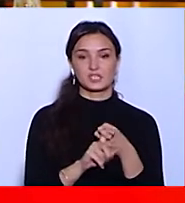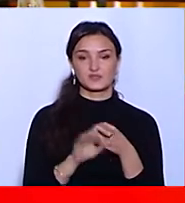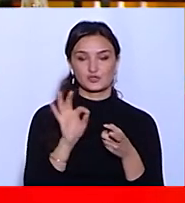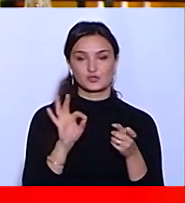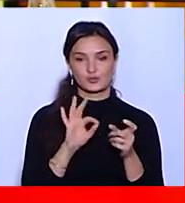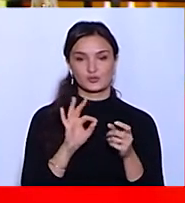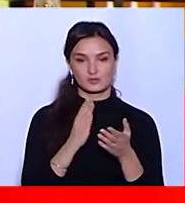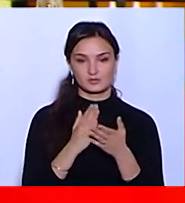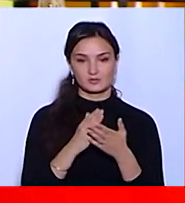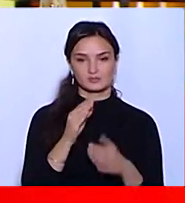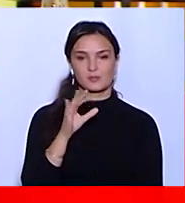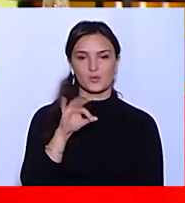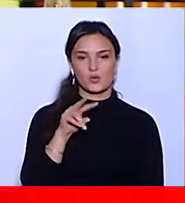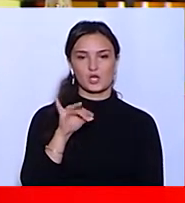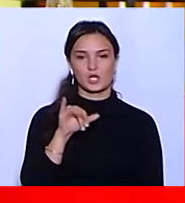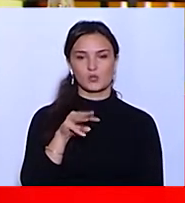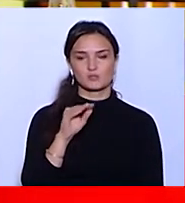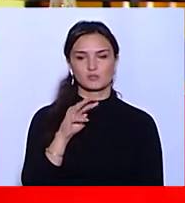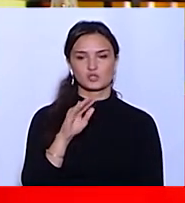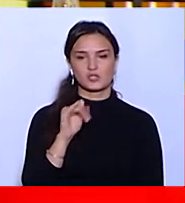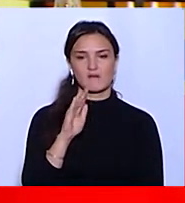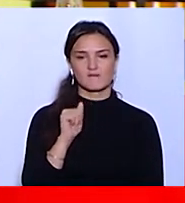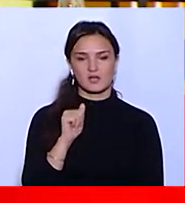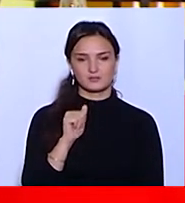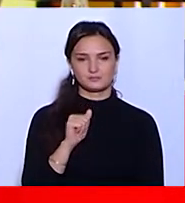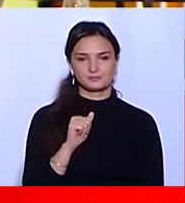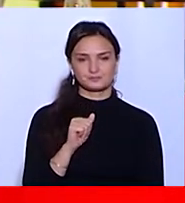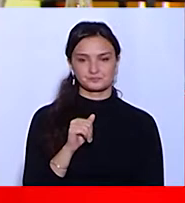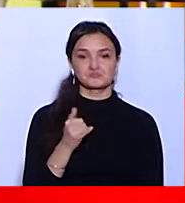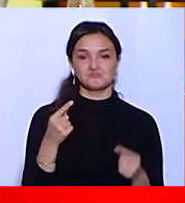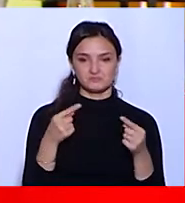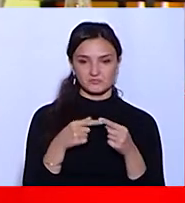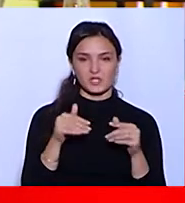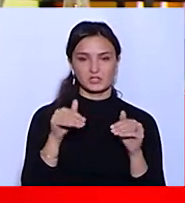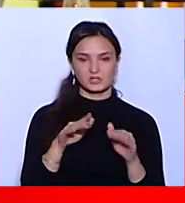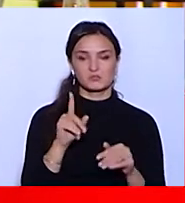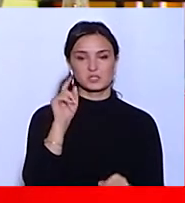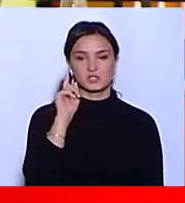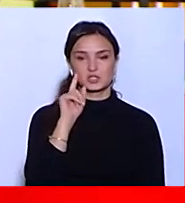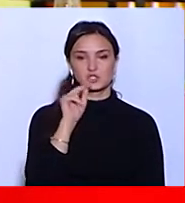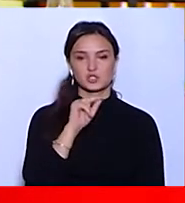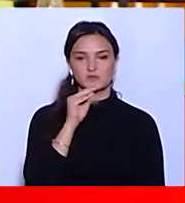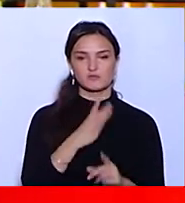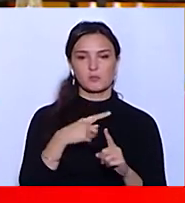კავშირში, ასევე ფოლიუმის მჟავის და ფოლატების გავლენაზე. და დადგენილია, რომ მწვანე ჩაის აქვს